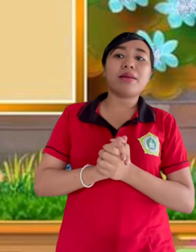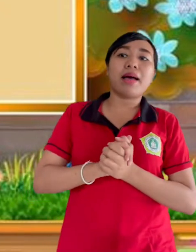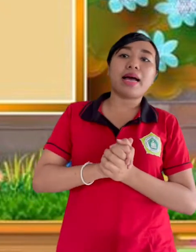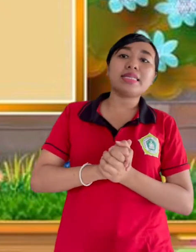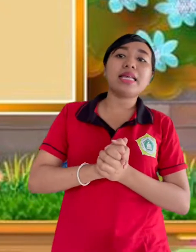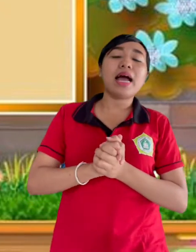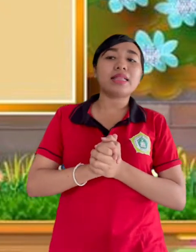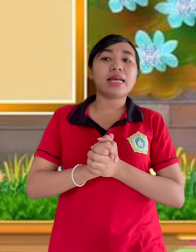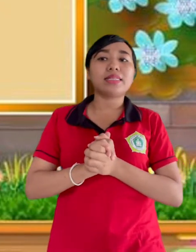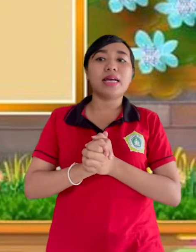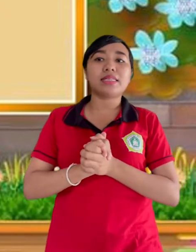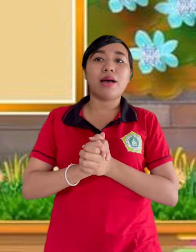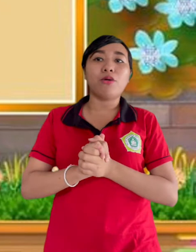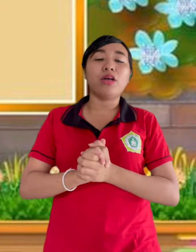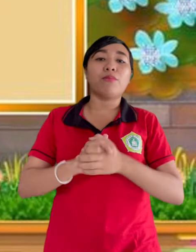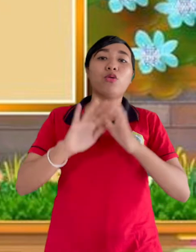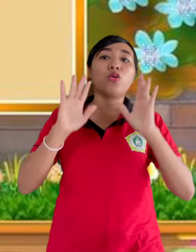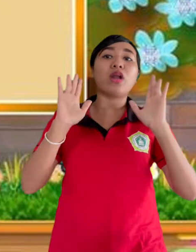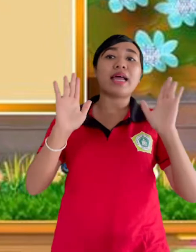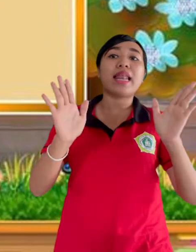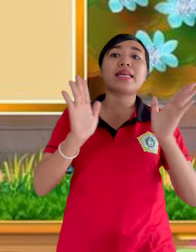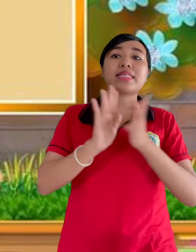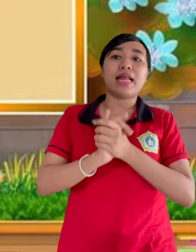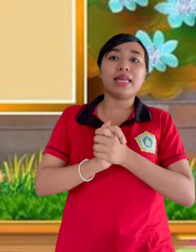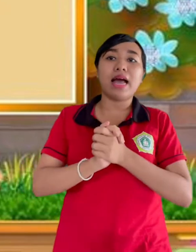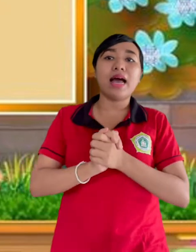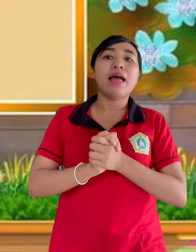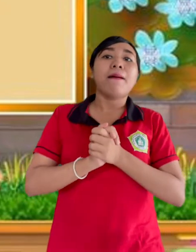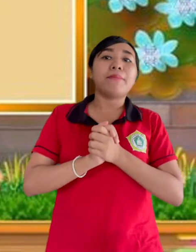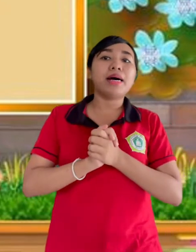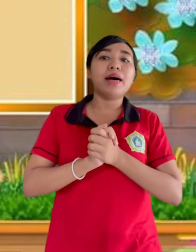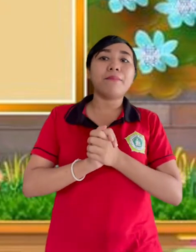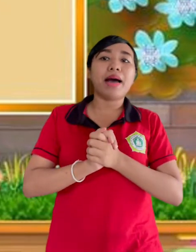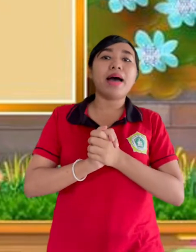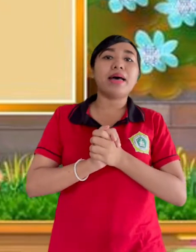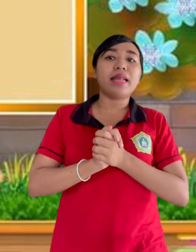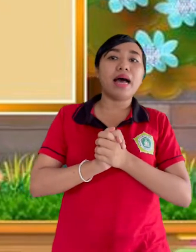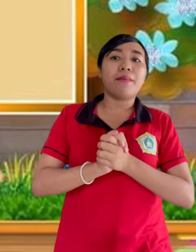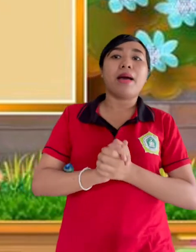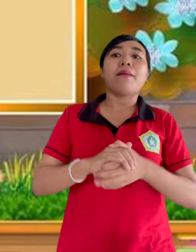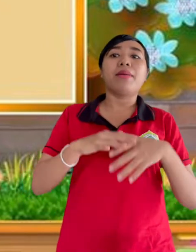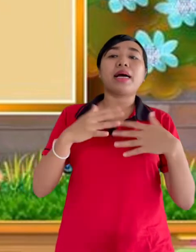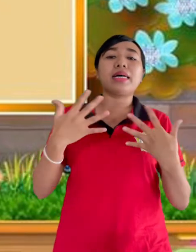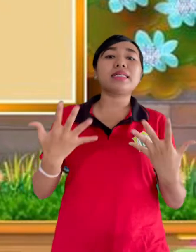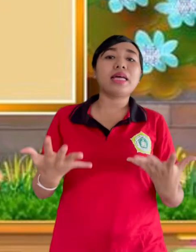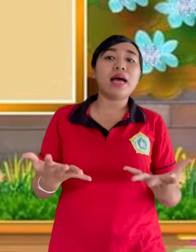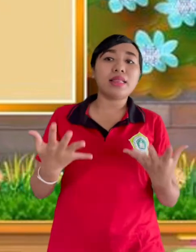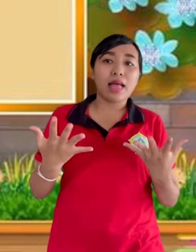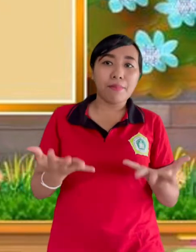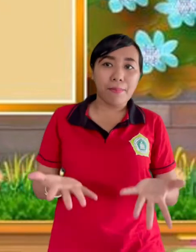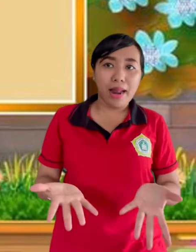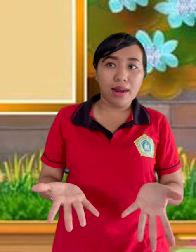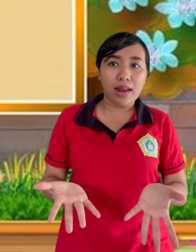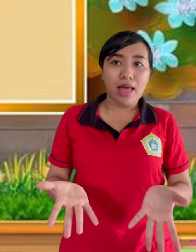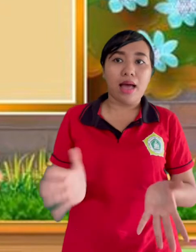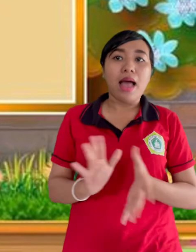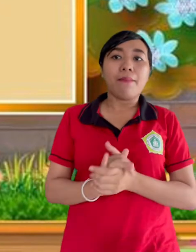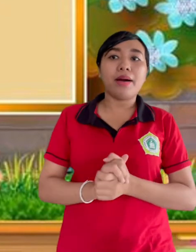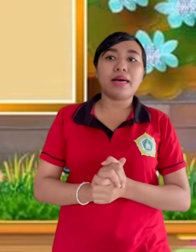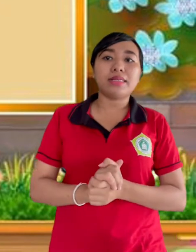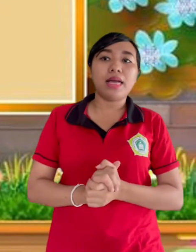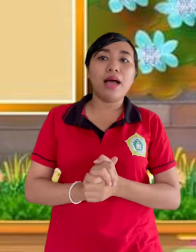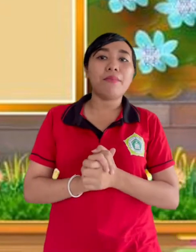kebakaran, terima kasih atas jasamu. Ibu Guru ulangi lagi sekali ya. Pemadam bekerja tanpa